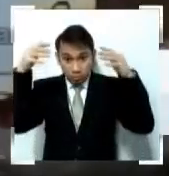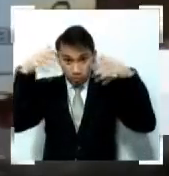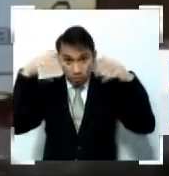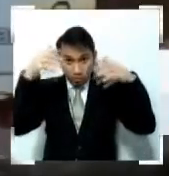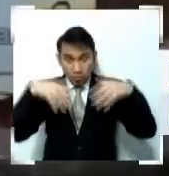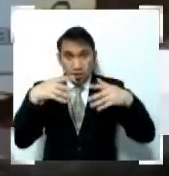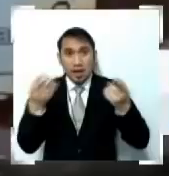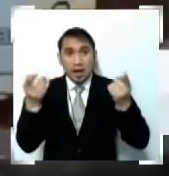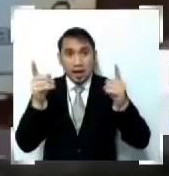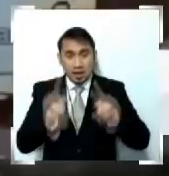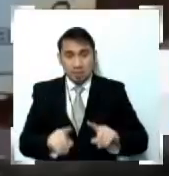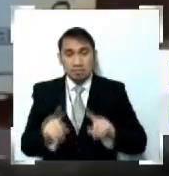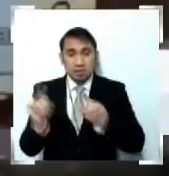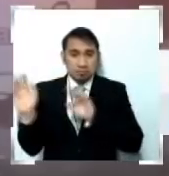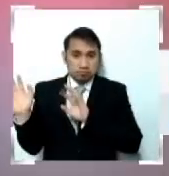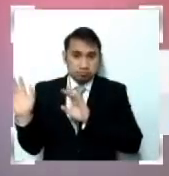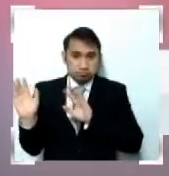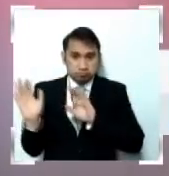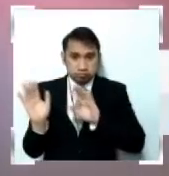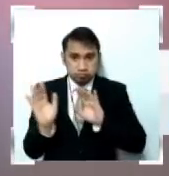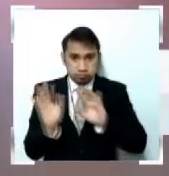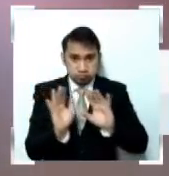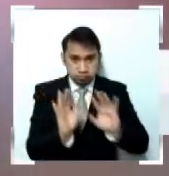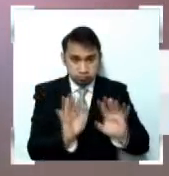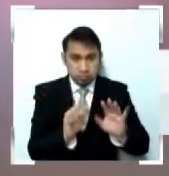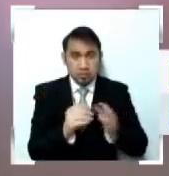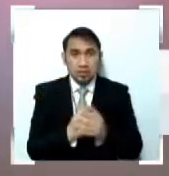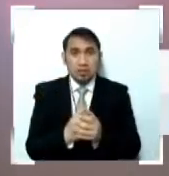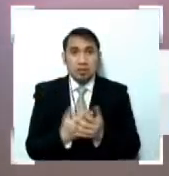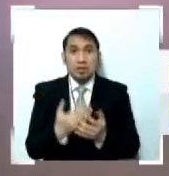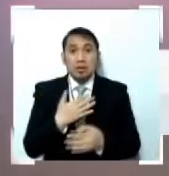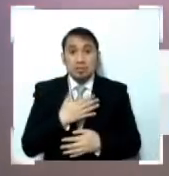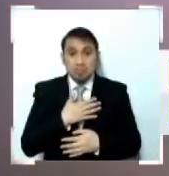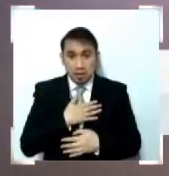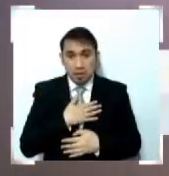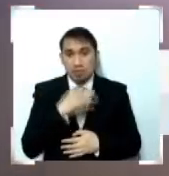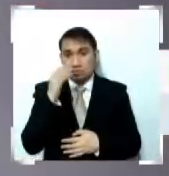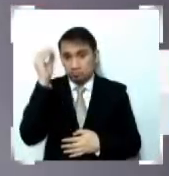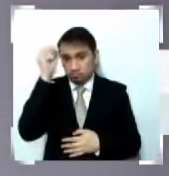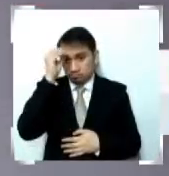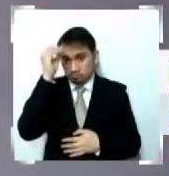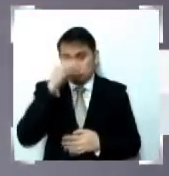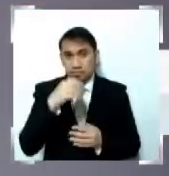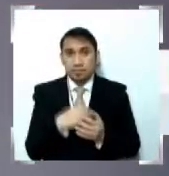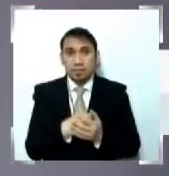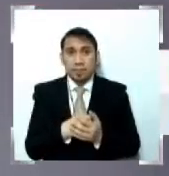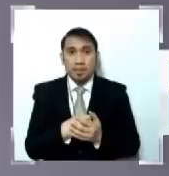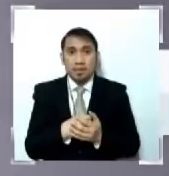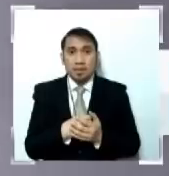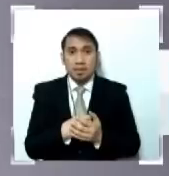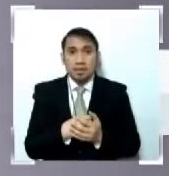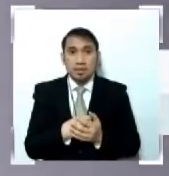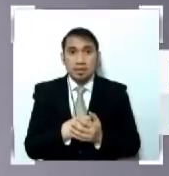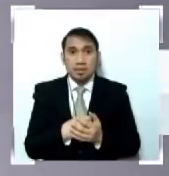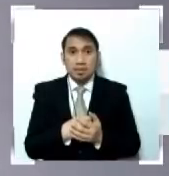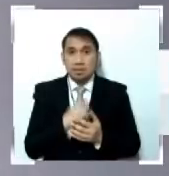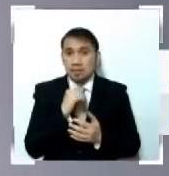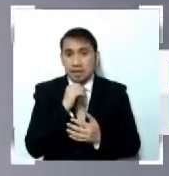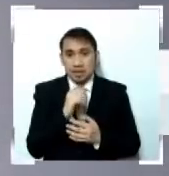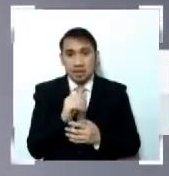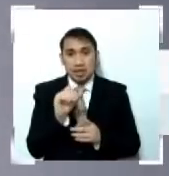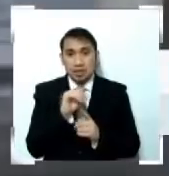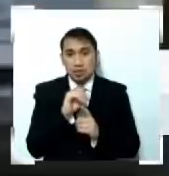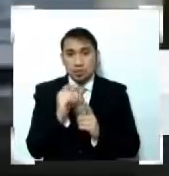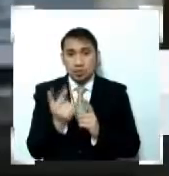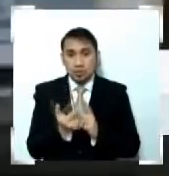talaga nakita naman po natin dyan sa video. Ang sa akin lang naman, no, this is not really a social event or a recreational